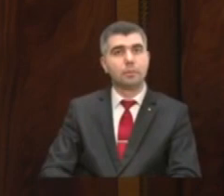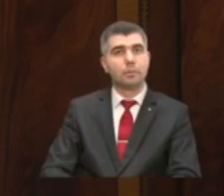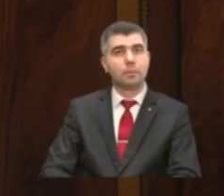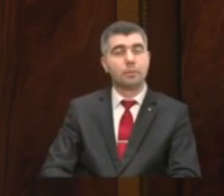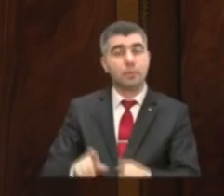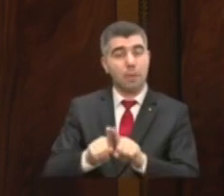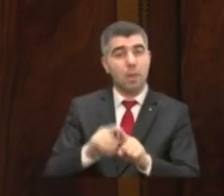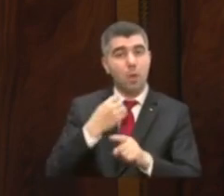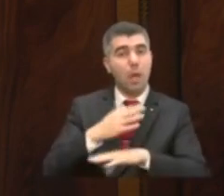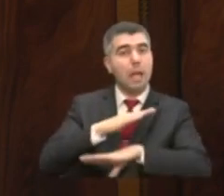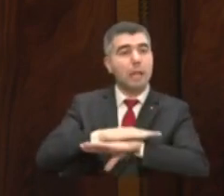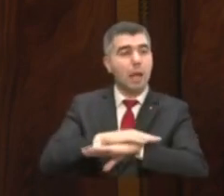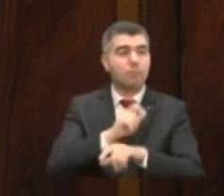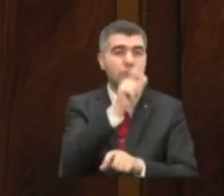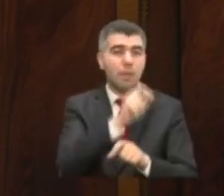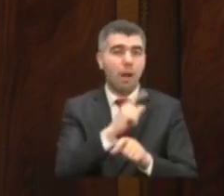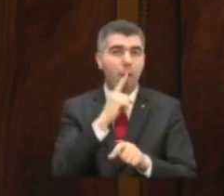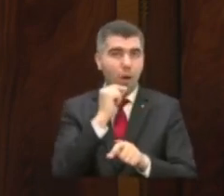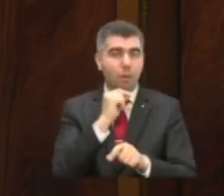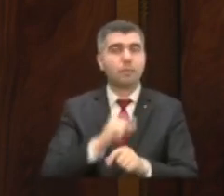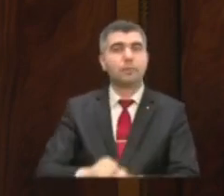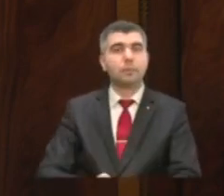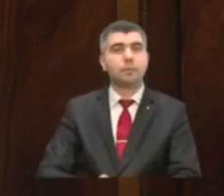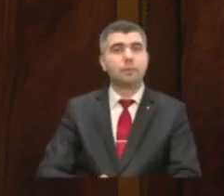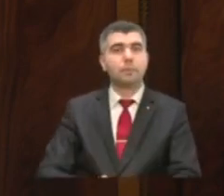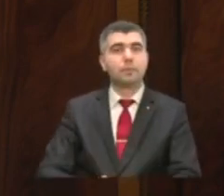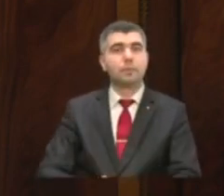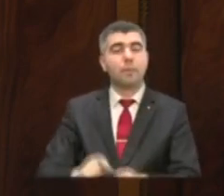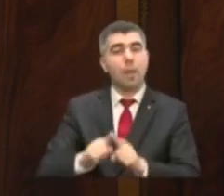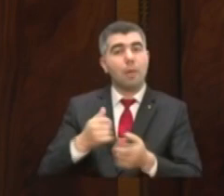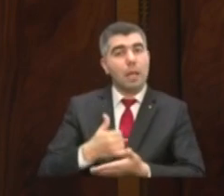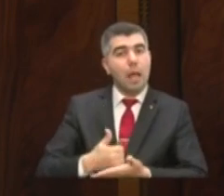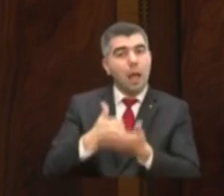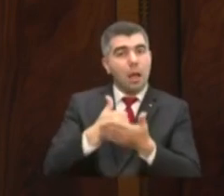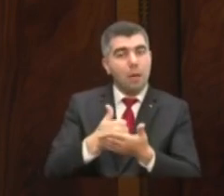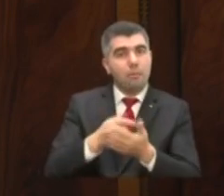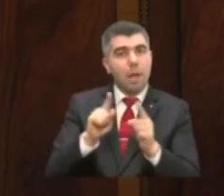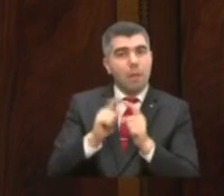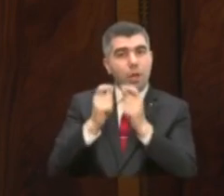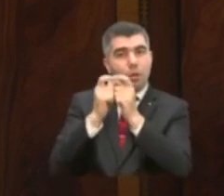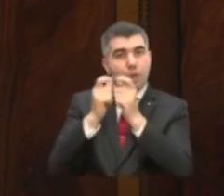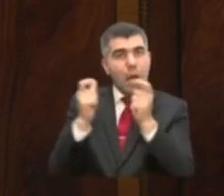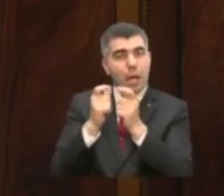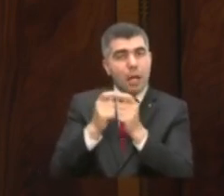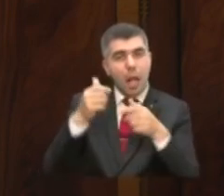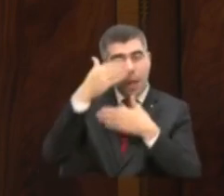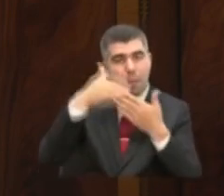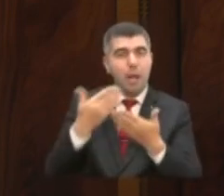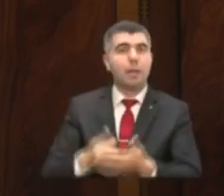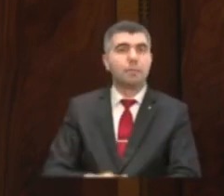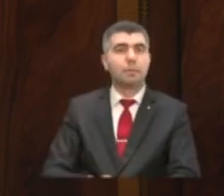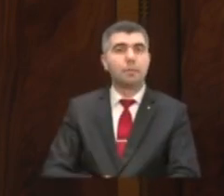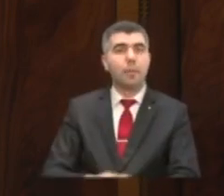ورغم ذلك احتراما للسيد النائب، أريد أن أقول بأنه فيما يخص دعم المقاولة المغربية، دعم المقاولة